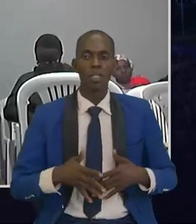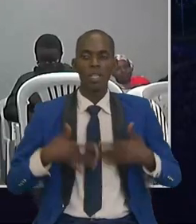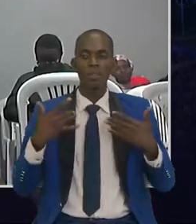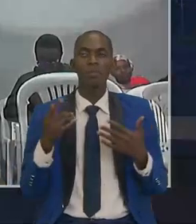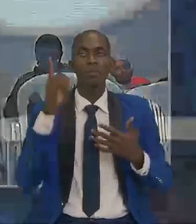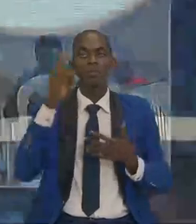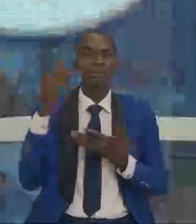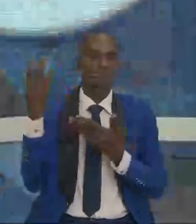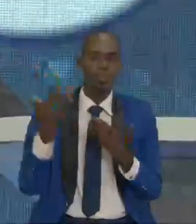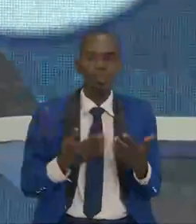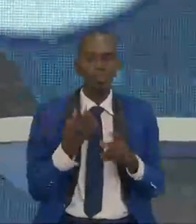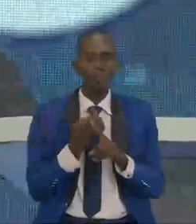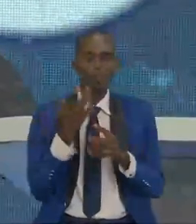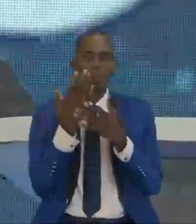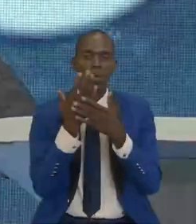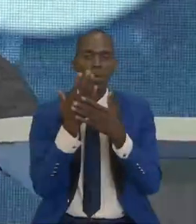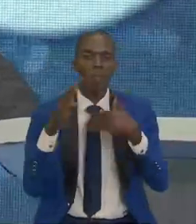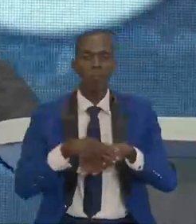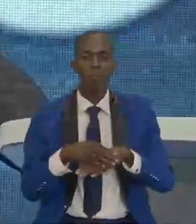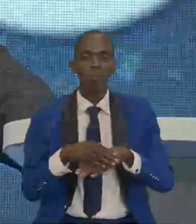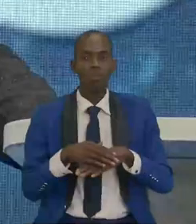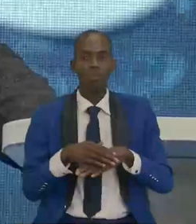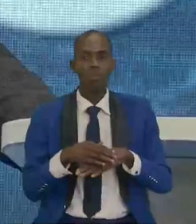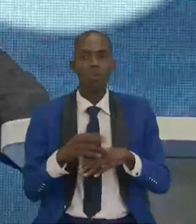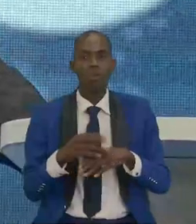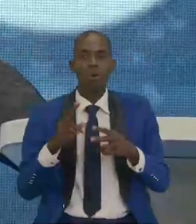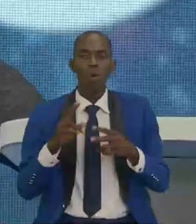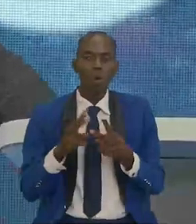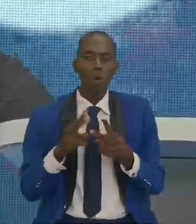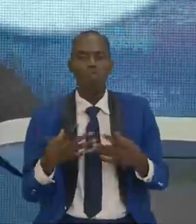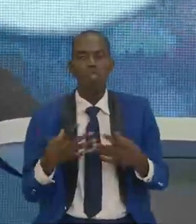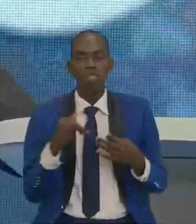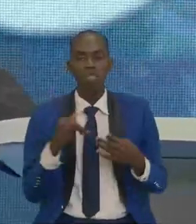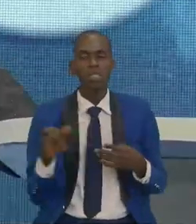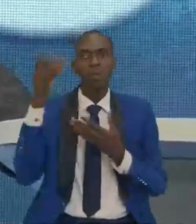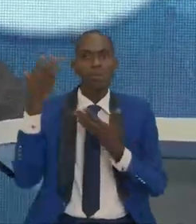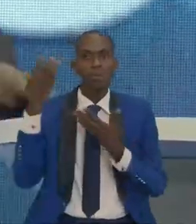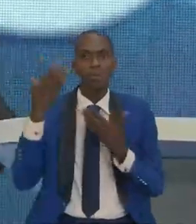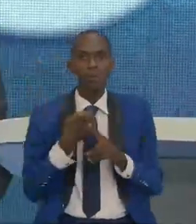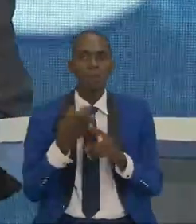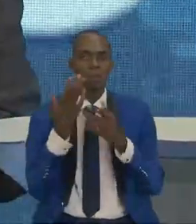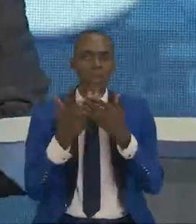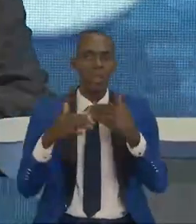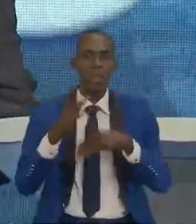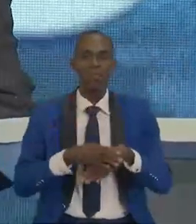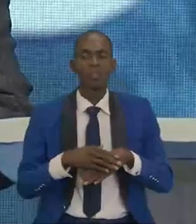À la vie éternelle qu'il a amené du ciel. À la guérison qu'il a amené du ciel.